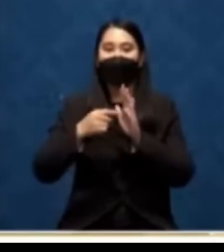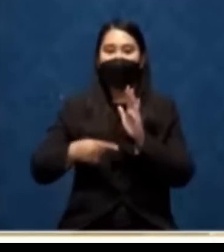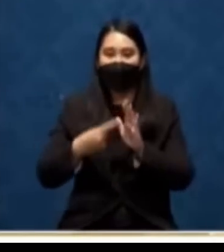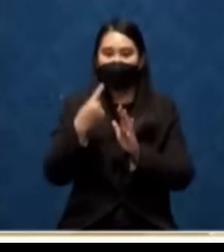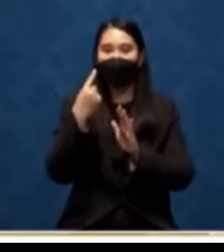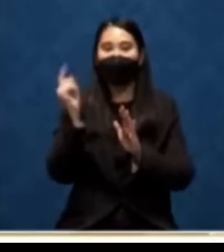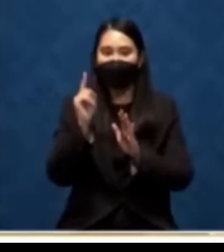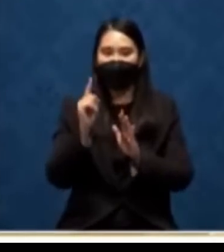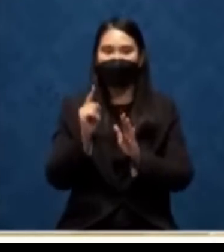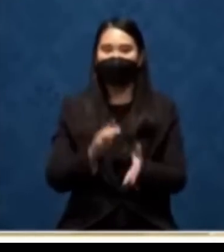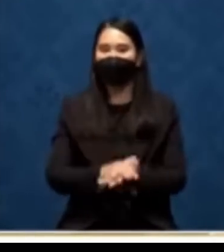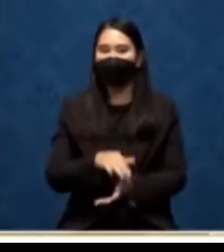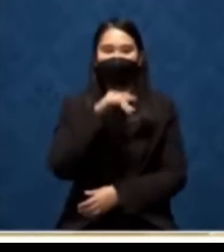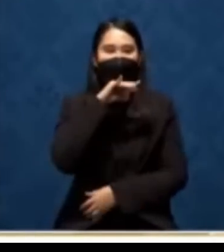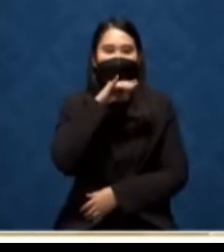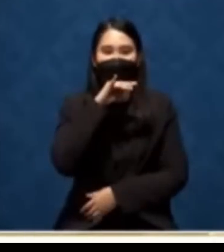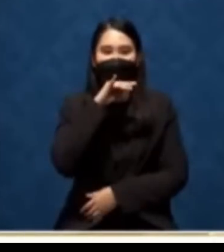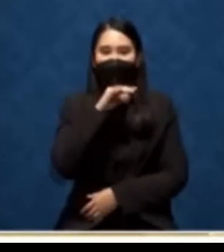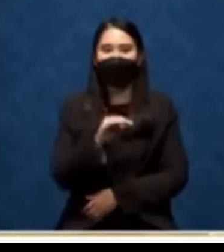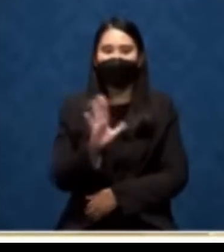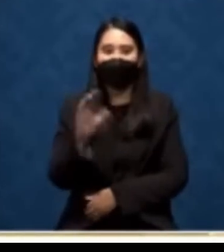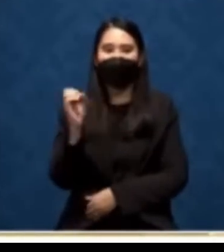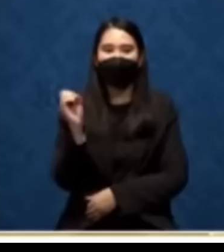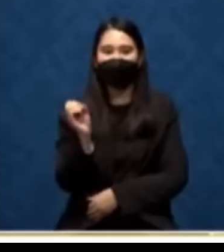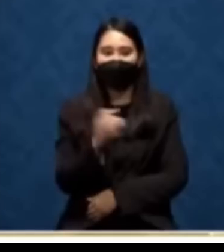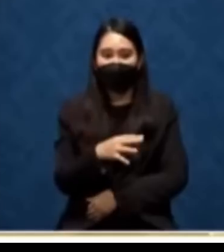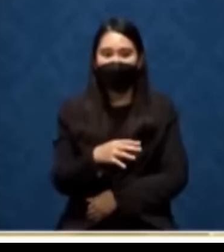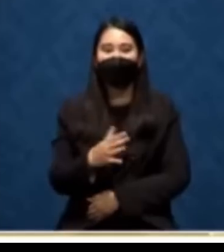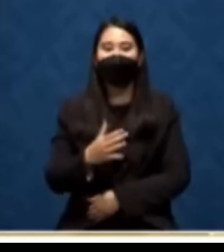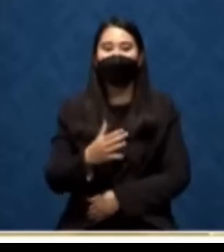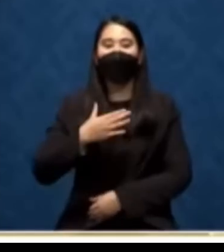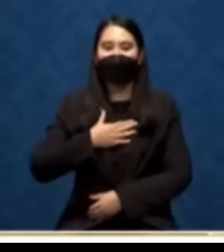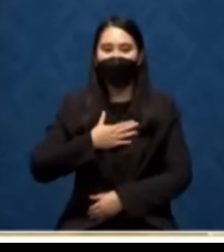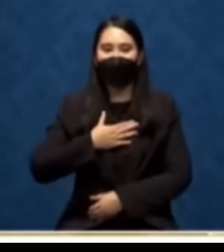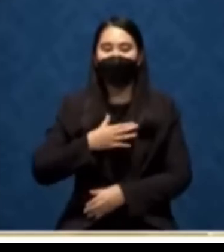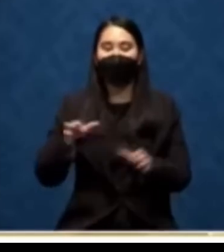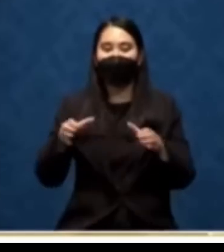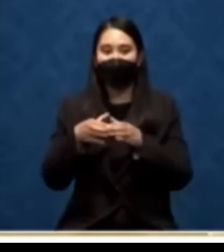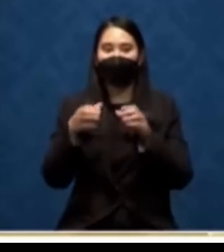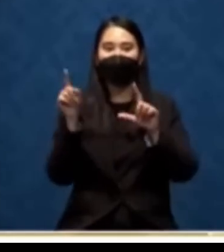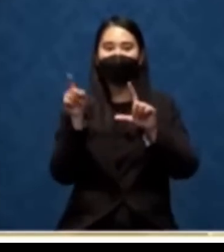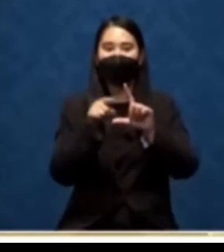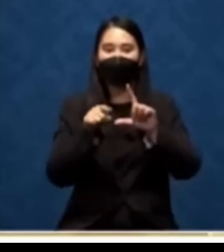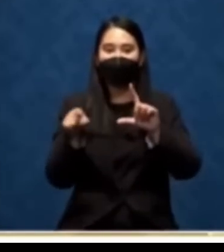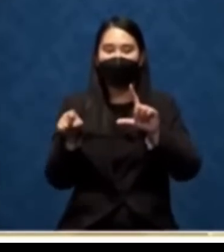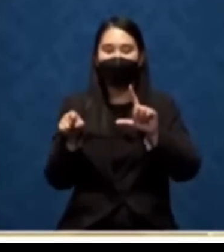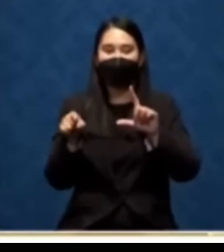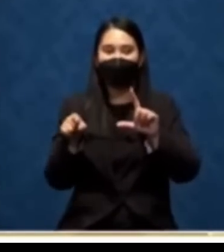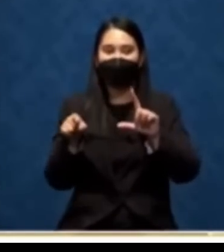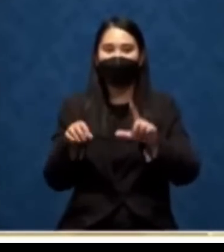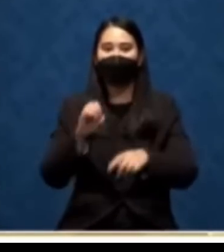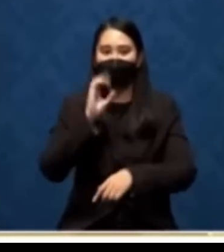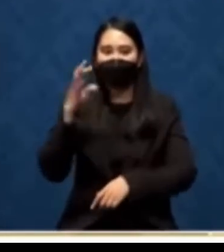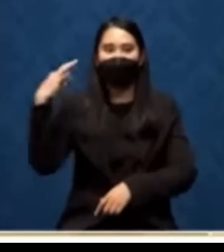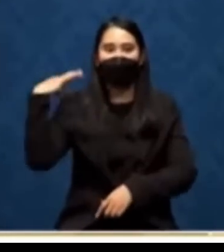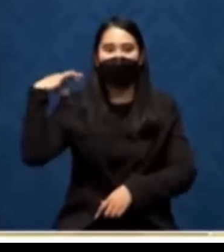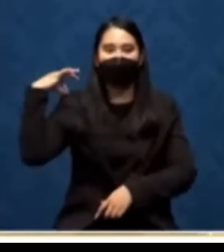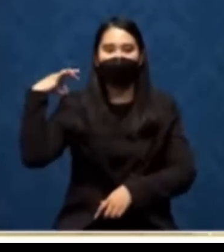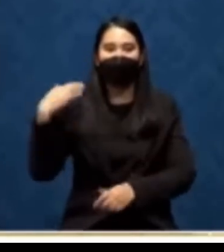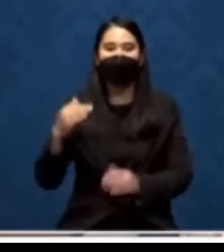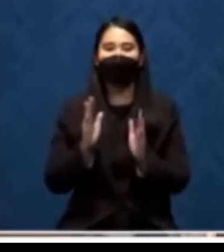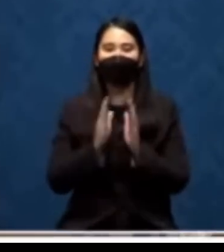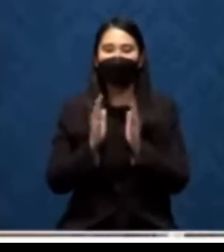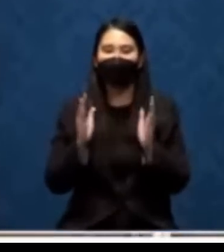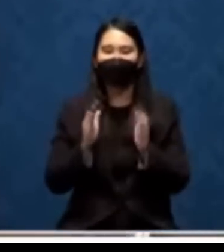กองขยะที่อยู่กลางบ้านซึ่งผมและพรรคก้าวไกลเราขออาสาครับขอบคุณครับท่านประธานครับ